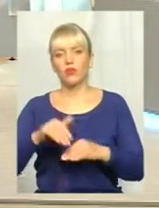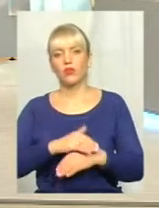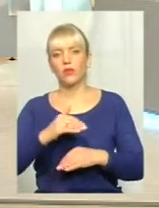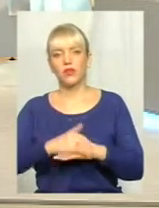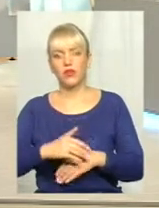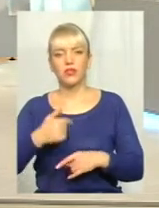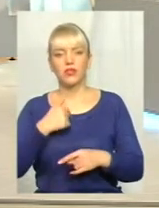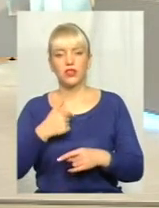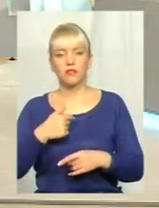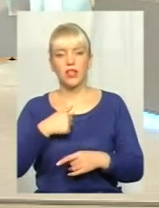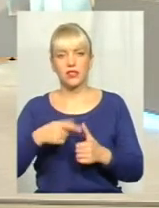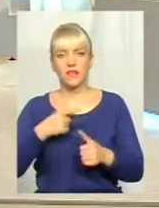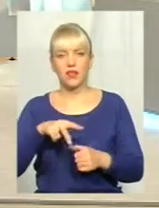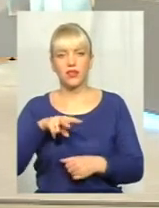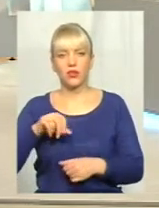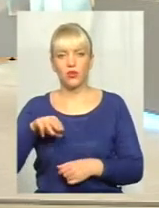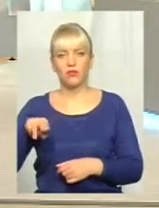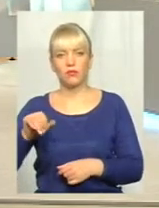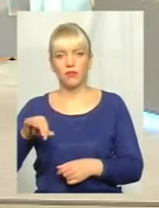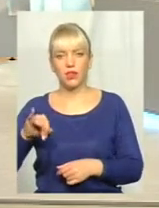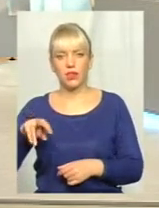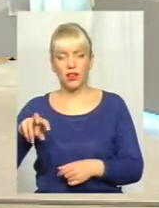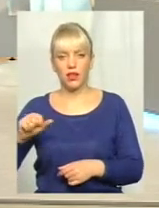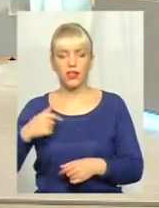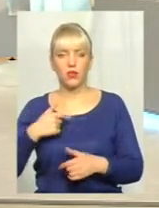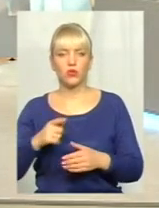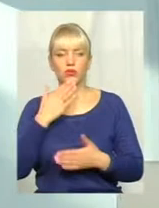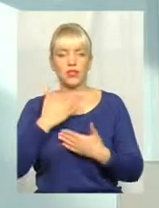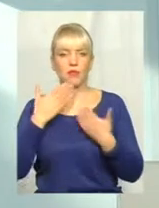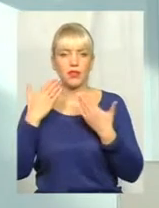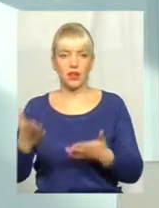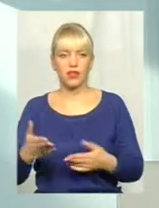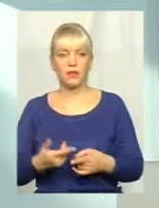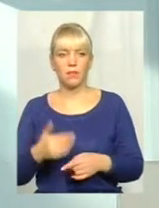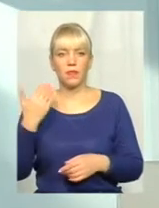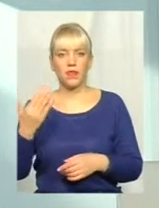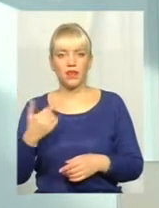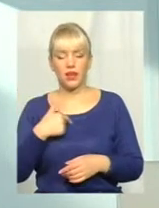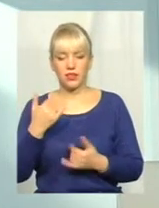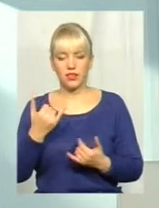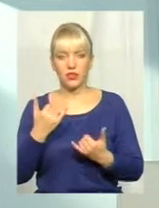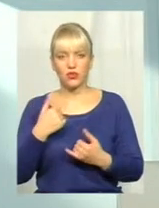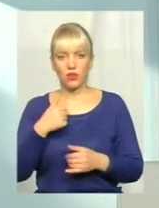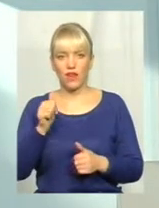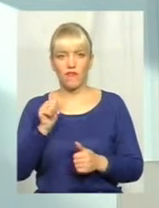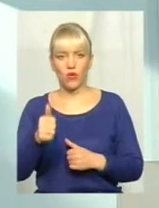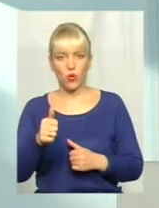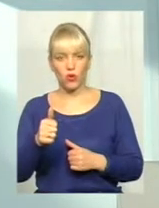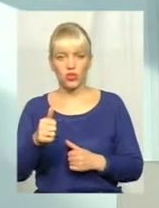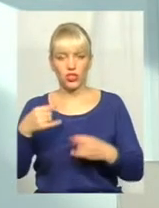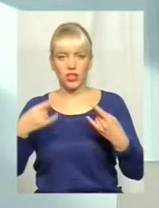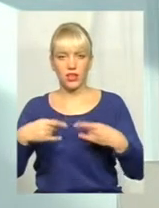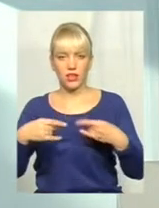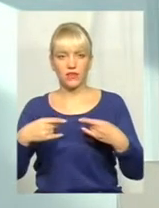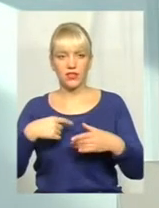Добрий вечір. Я хочу, мене звати Людмила. Хочу задати таке запитання. От ви, я тільки що включила,